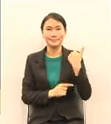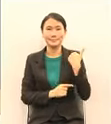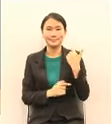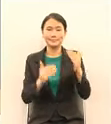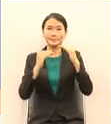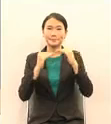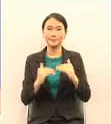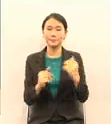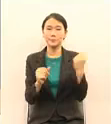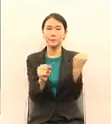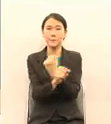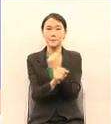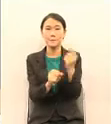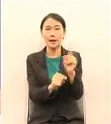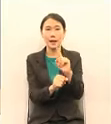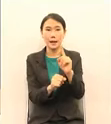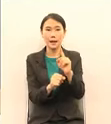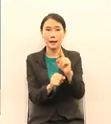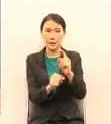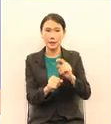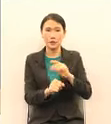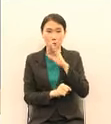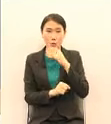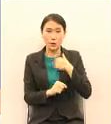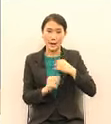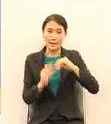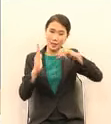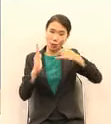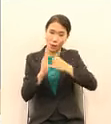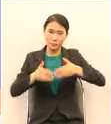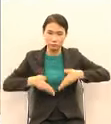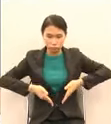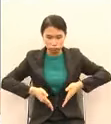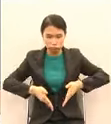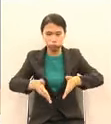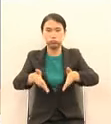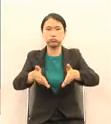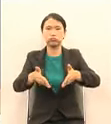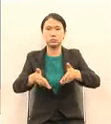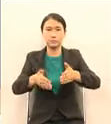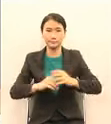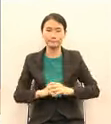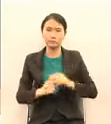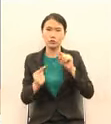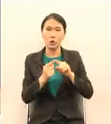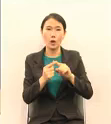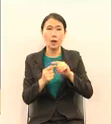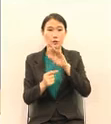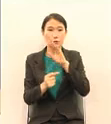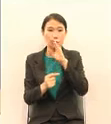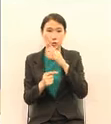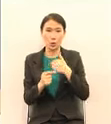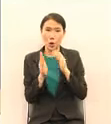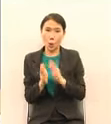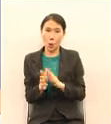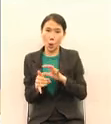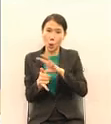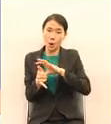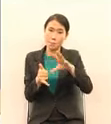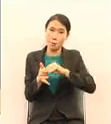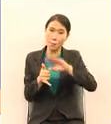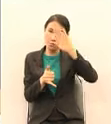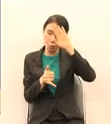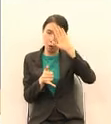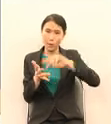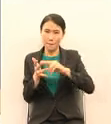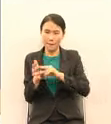ฝึกเตรียมนะครับพื้นที่เส้นทางการเคลื่อนย้ายผู้ป่วยการใส่ท่อช่วยหาย